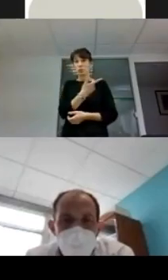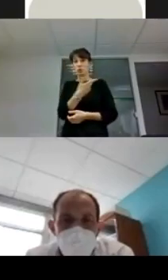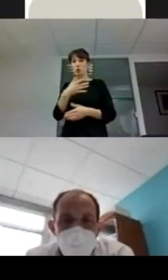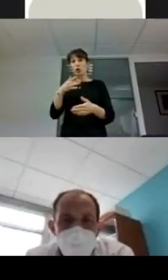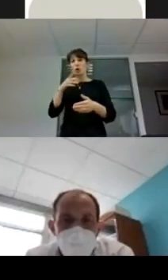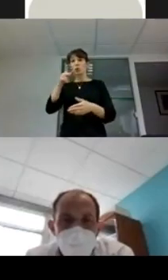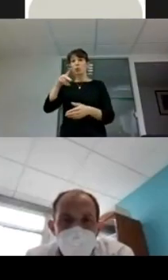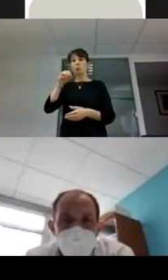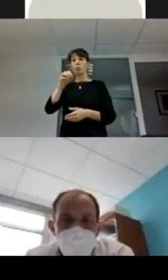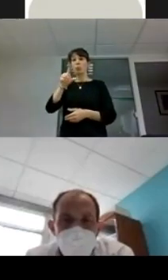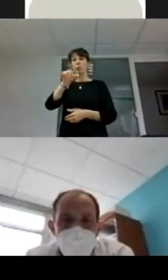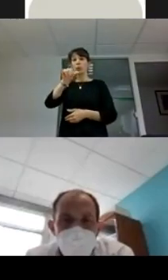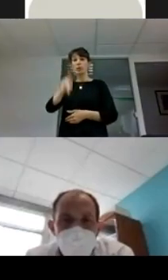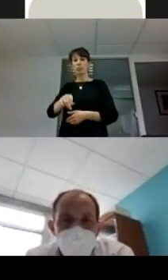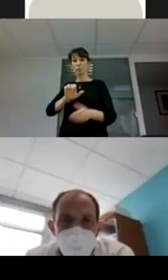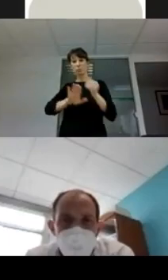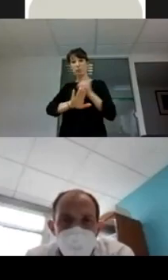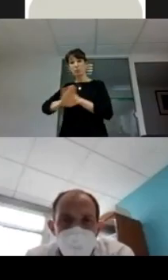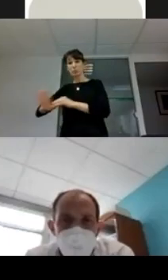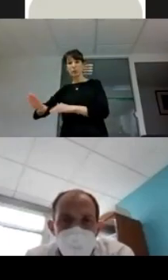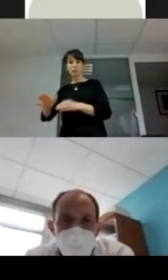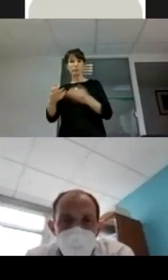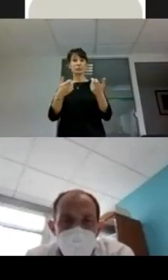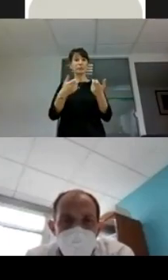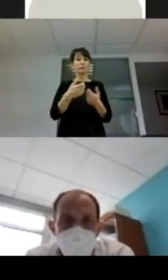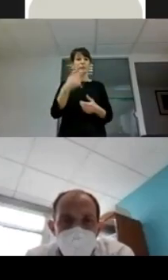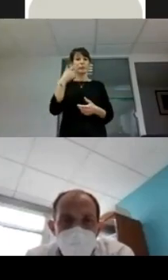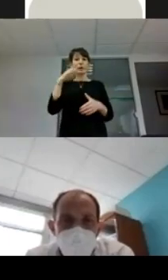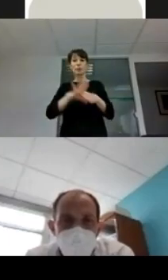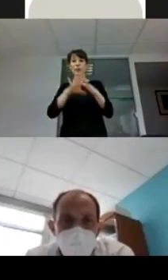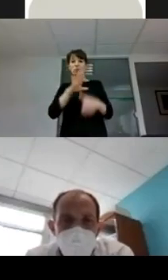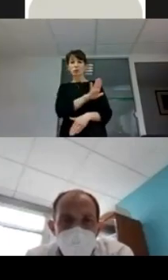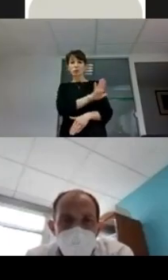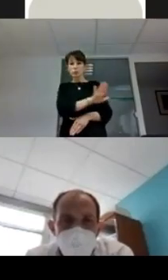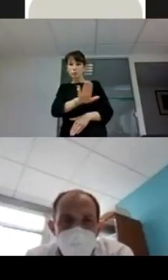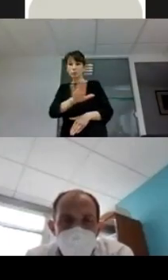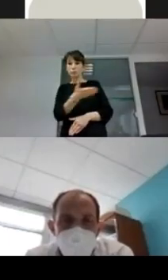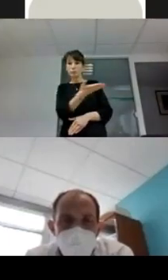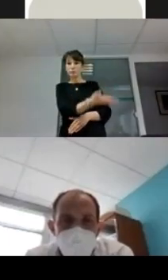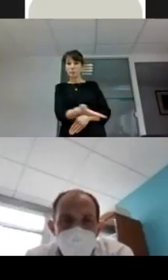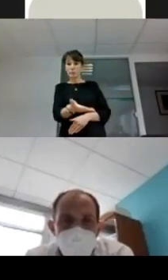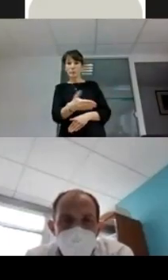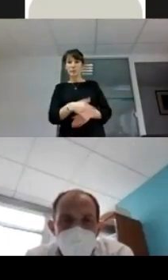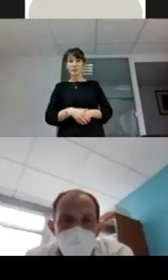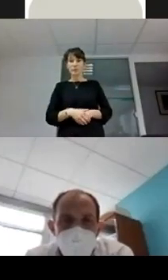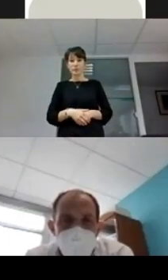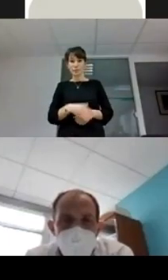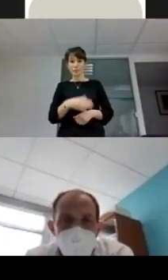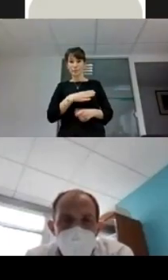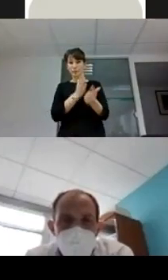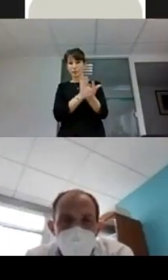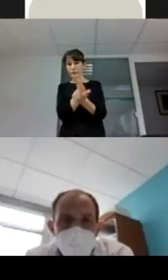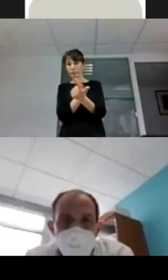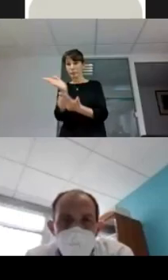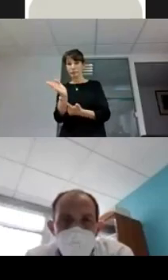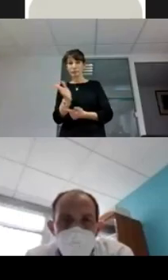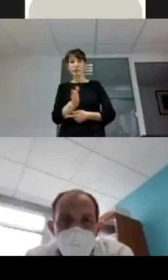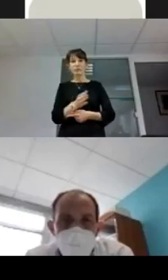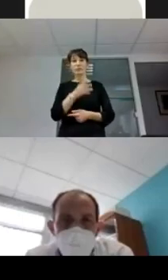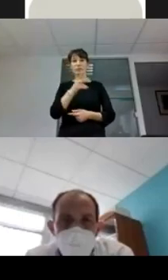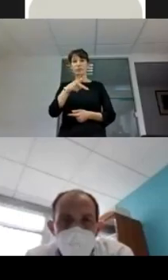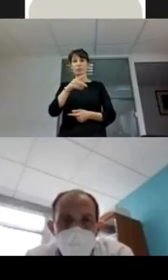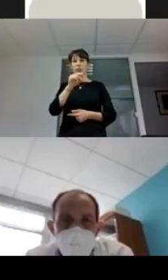Il existe plusieurs types de polypes. Les polypes qui sont plans sur le côté gauche de la diapositive et les lésions qui sont plus